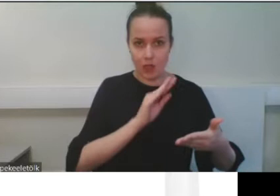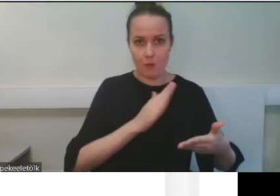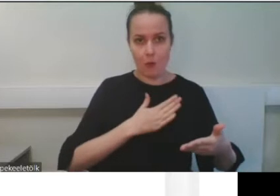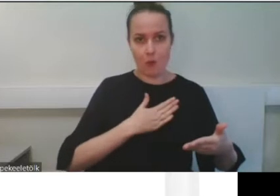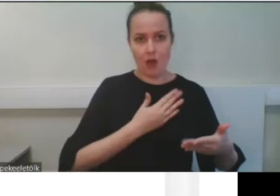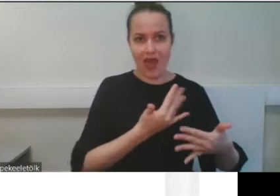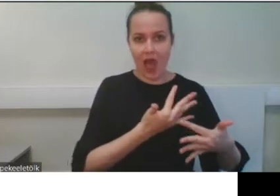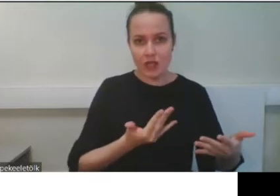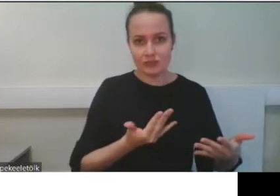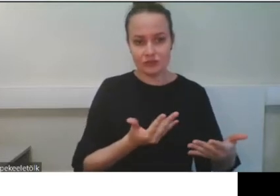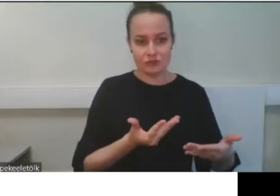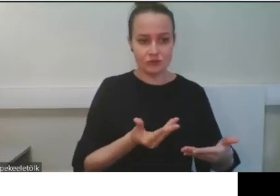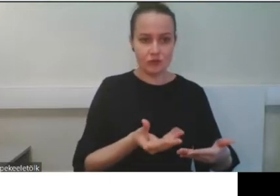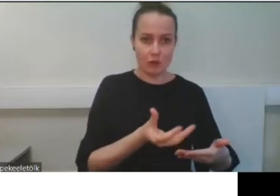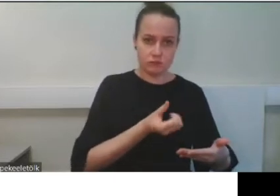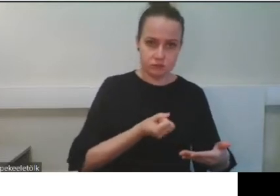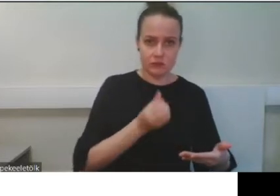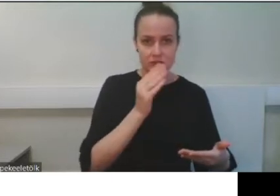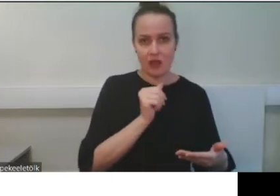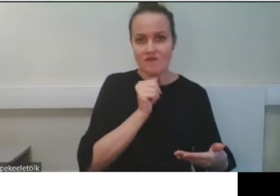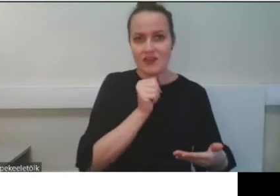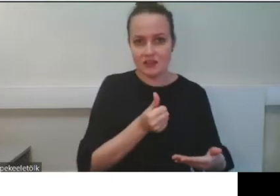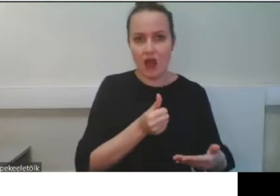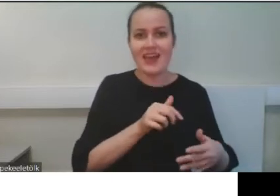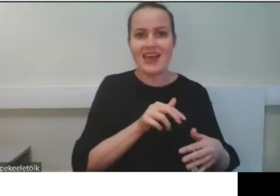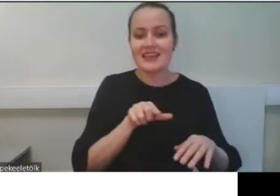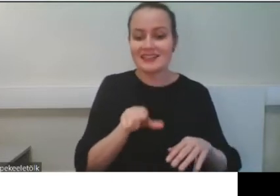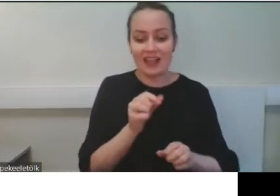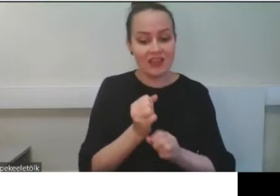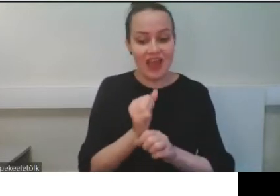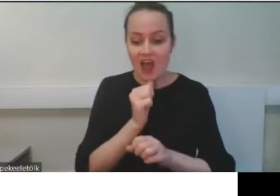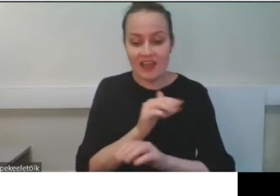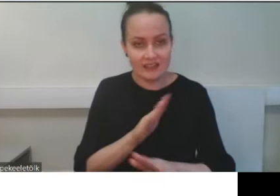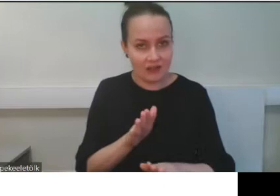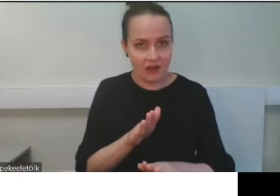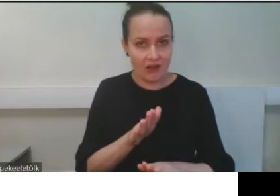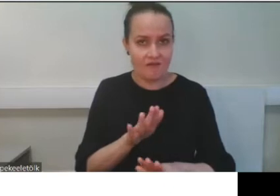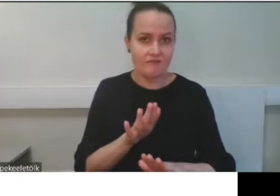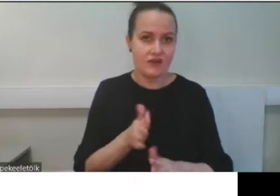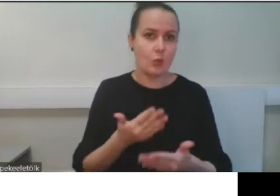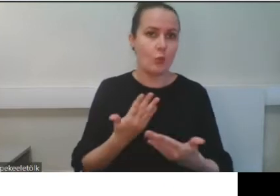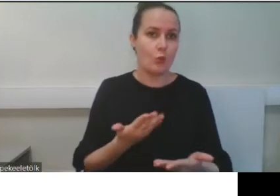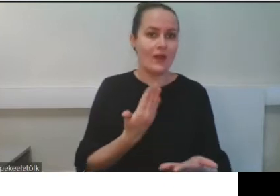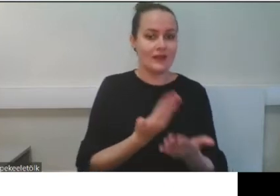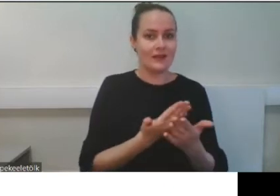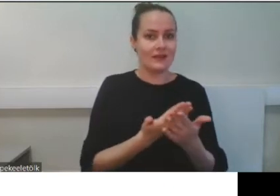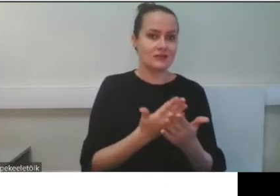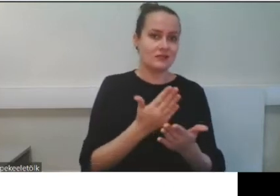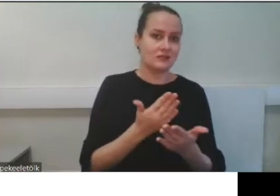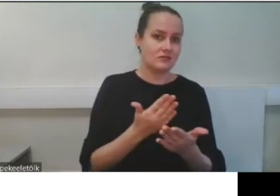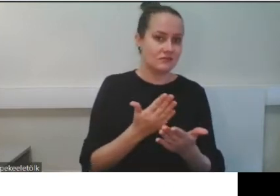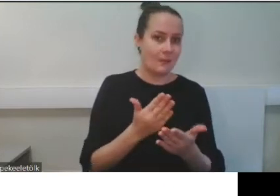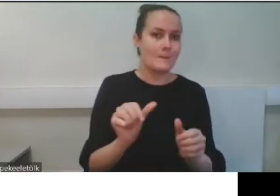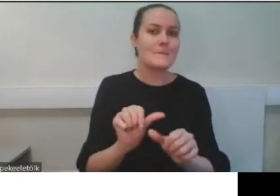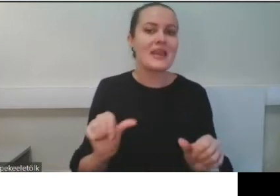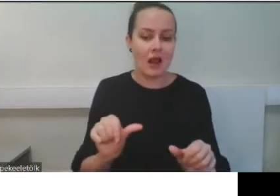Võib-olla läheb siit kohe edasi, et ma ei hakka neid siit. Et samamoodi on erinevate gruppide kohta võimalik siin